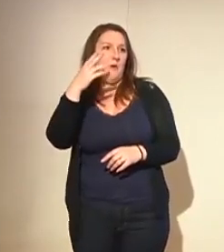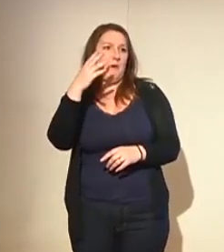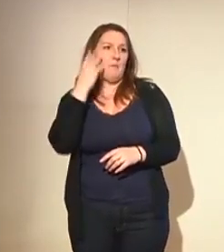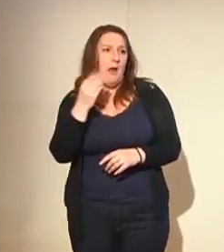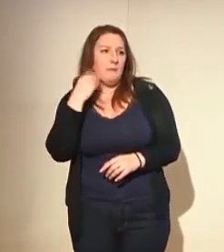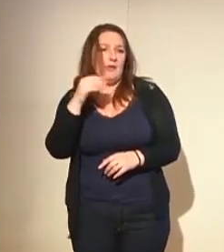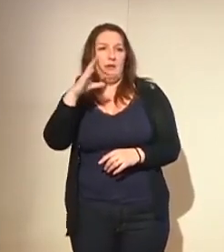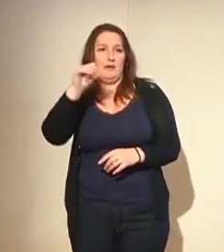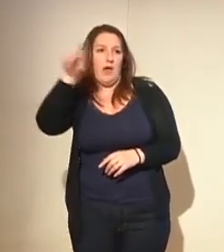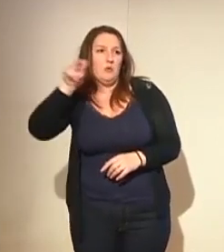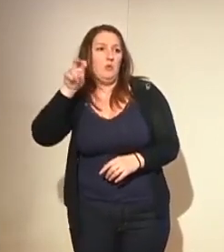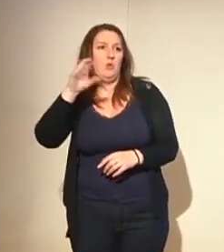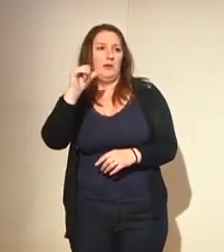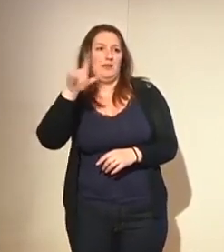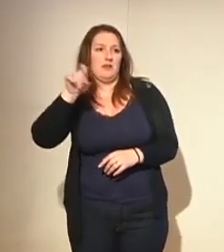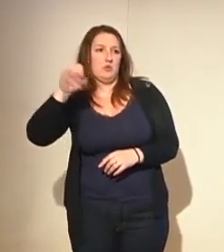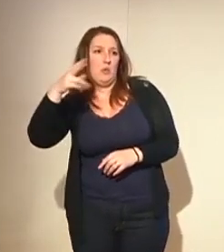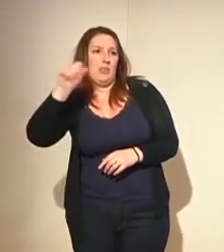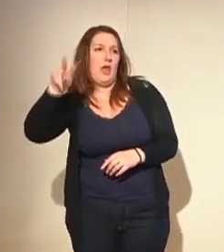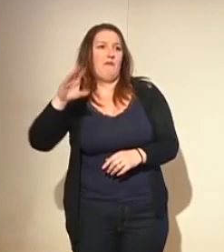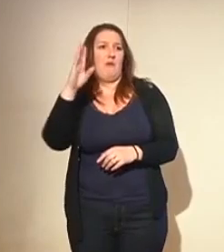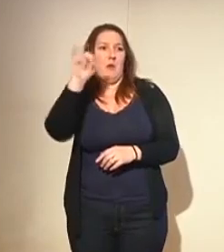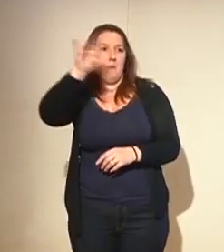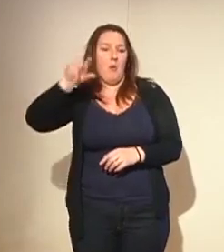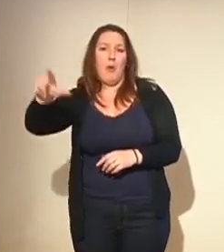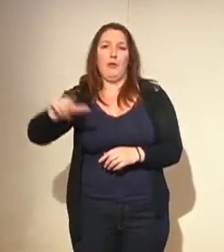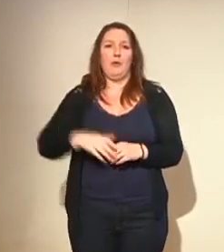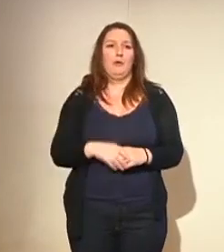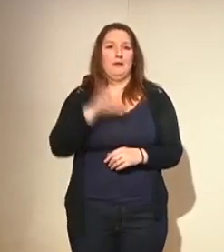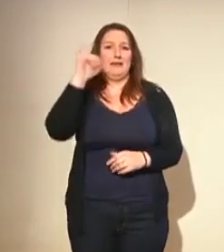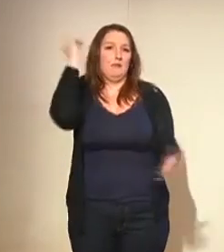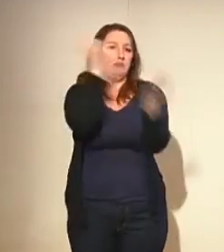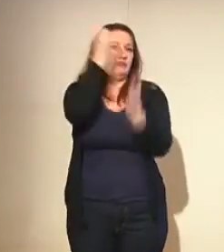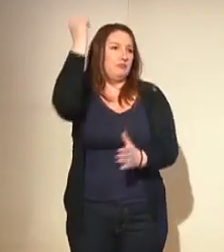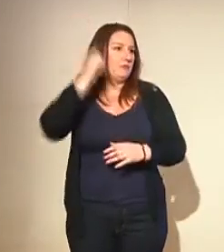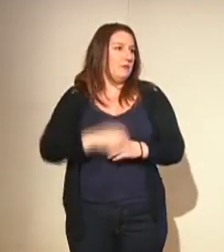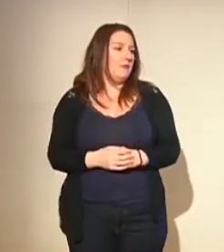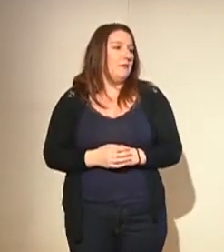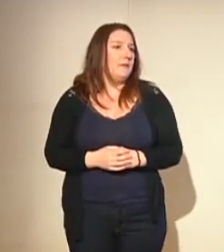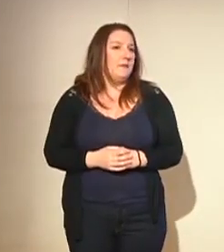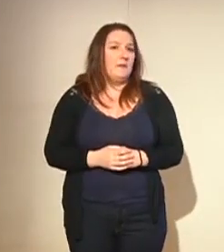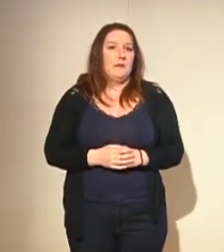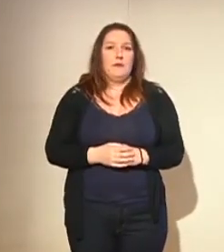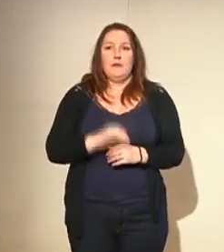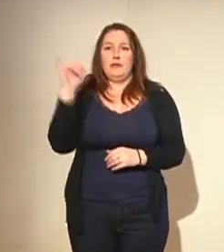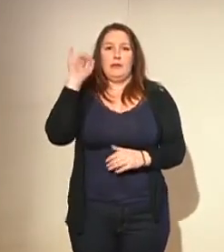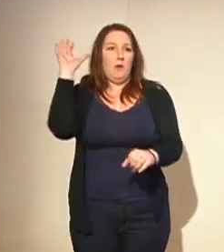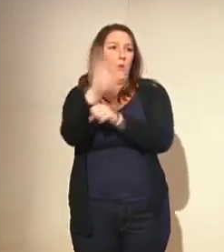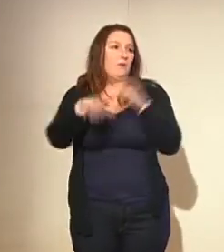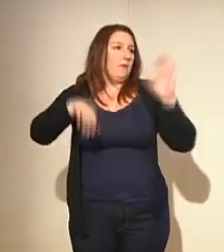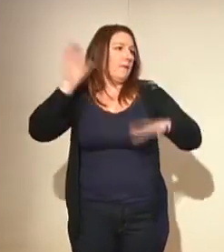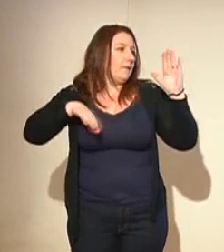Cadou monsieur casazenav et Monsieur Breuil qui est pour qui est